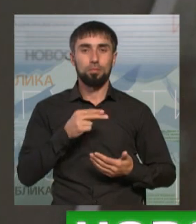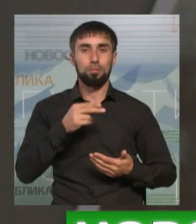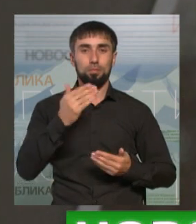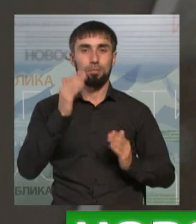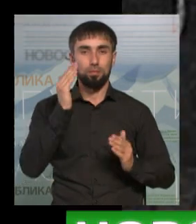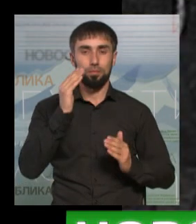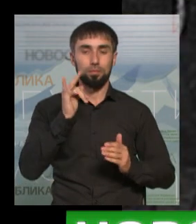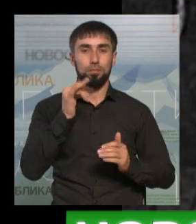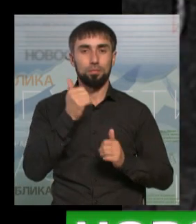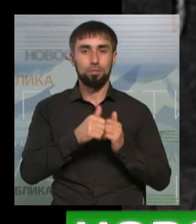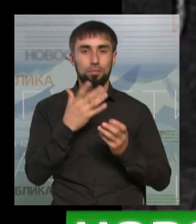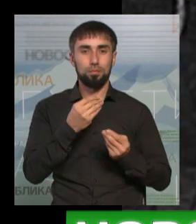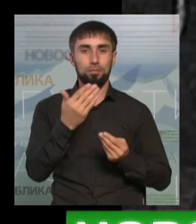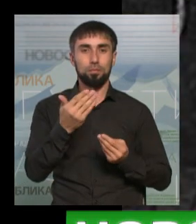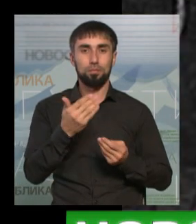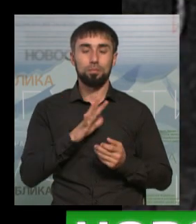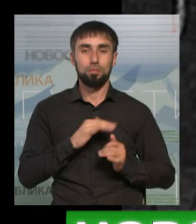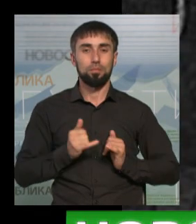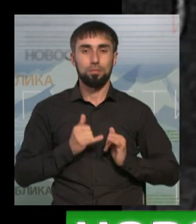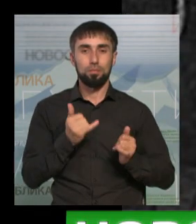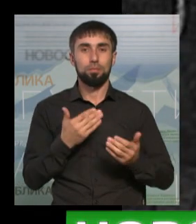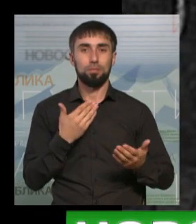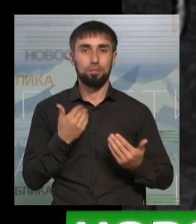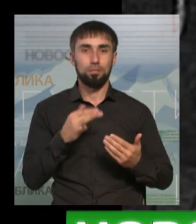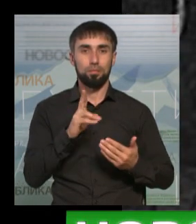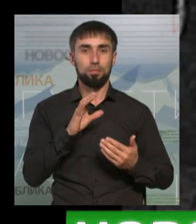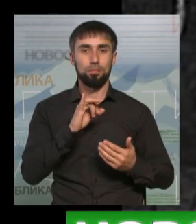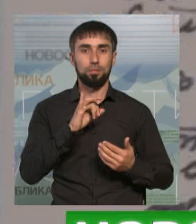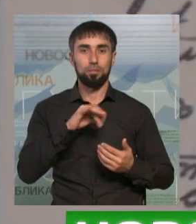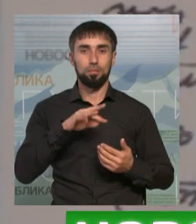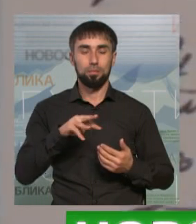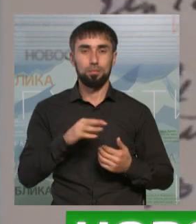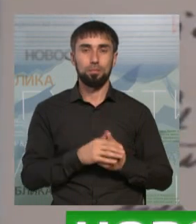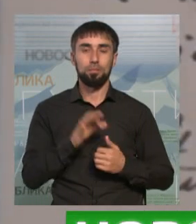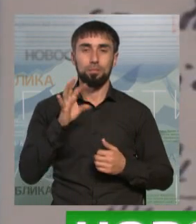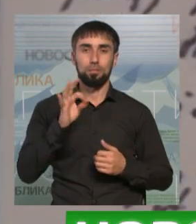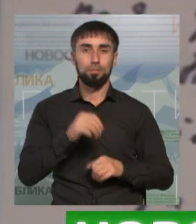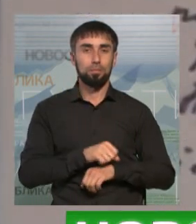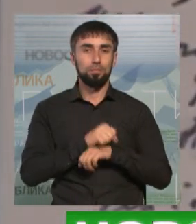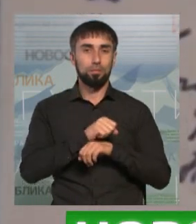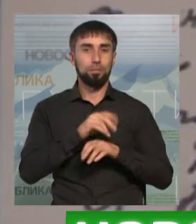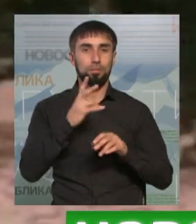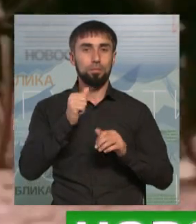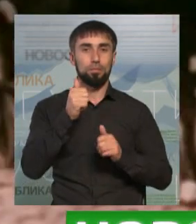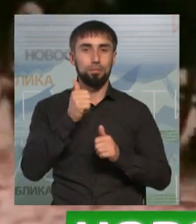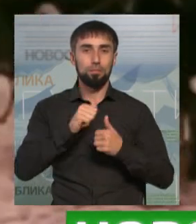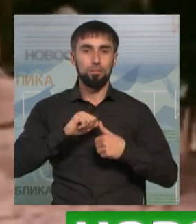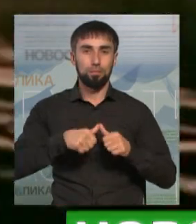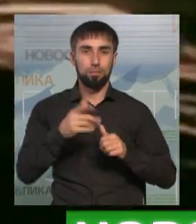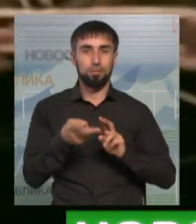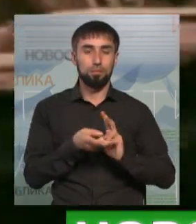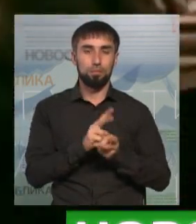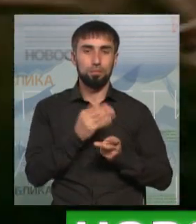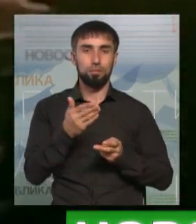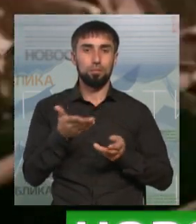И до конца своих дней он сохранял глубоко уважительное отношение к исламу. Октябрьская революция навсегда изменила его судьбу. Остаток жизни